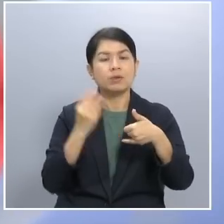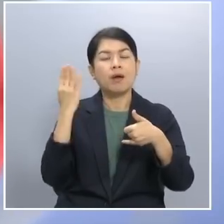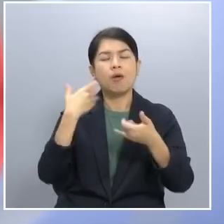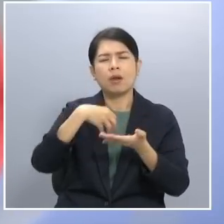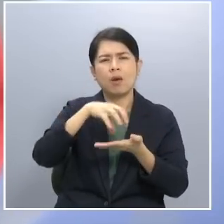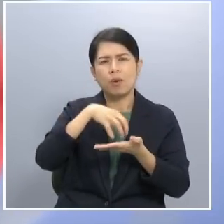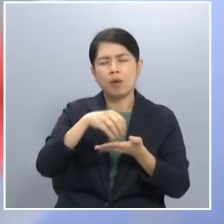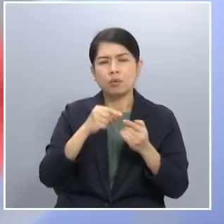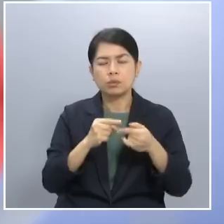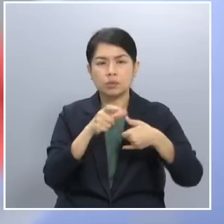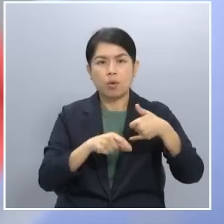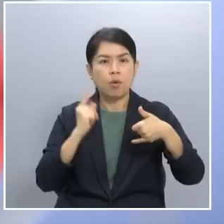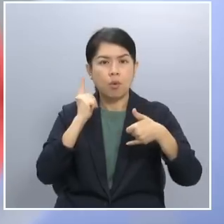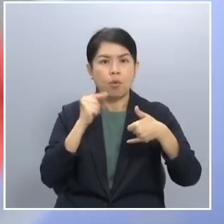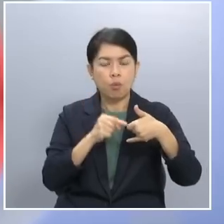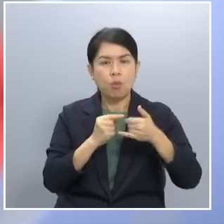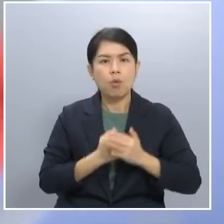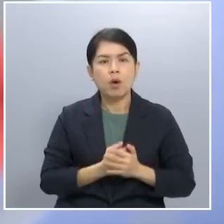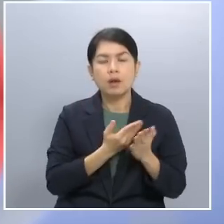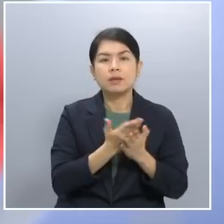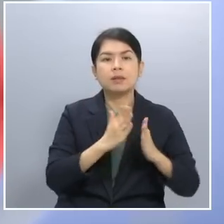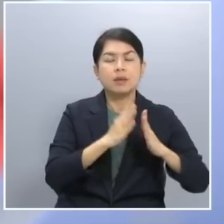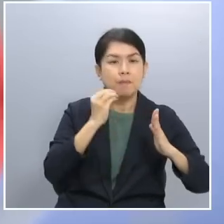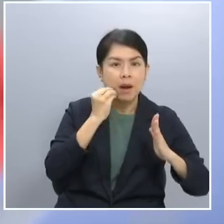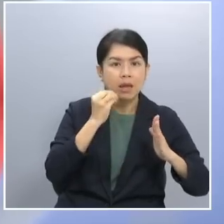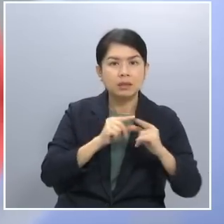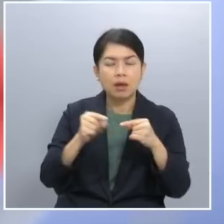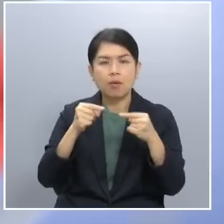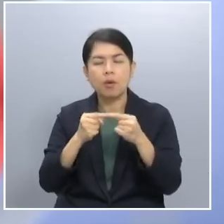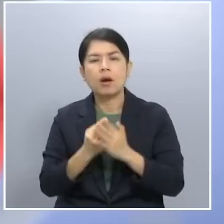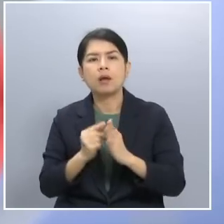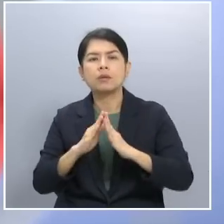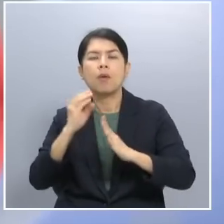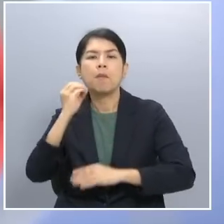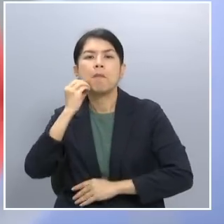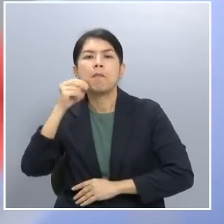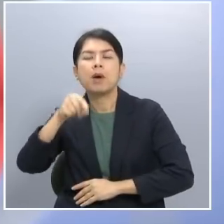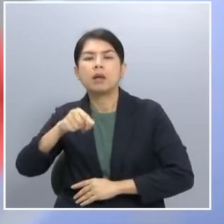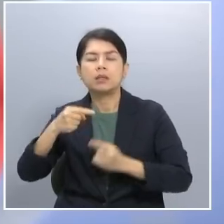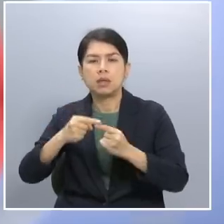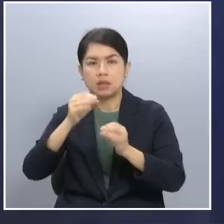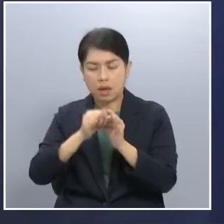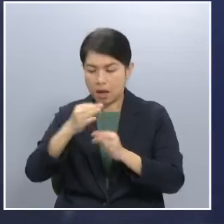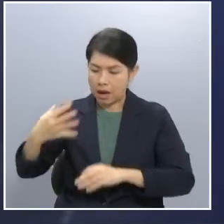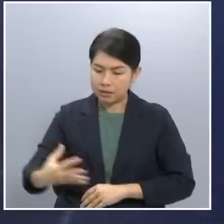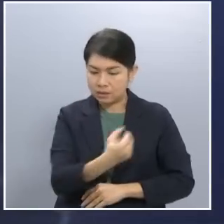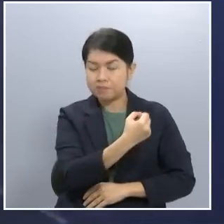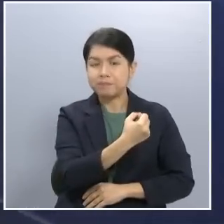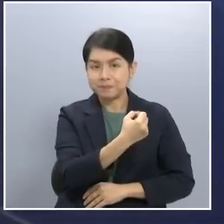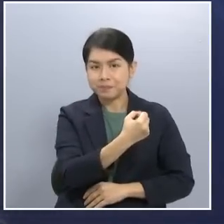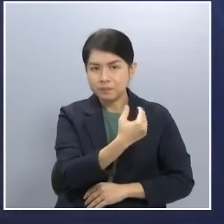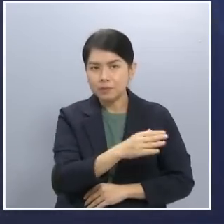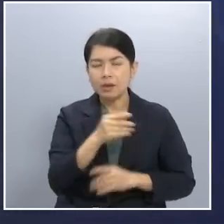แล้วบ้านหลังนั้นน่ะคือถูกธนาคารยึดไปแล้วเพราะเจ้าของเก่าเนี่ยคือไม่จ่ายตังค์พอเขายึดไปเสร็จเจ้าของเก่าเนี่ยกลับ